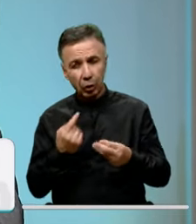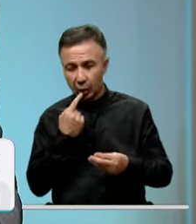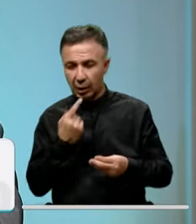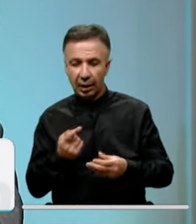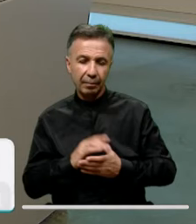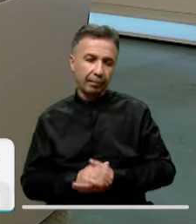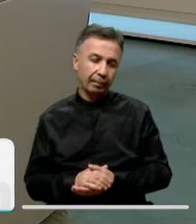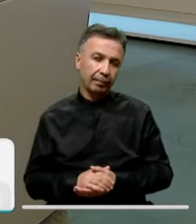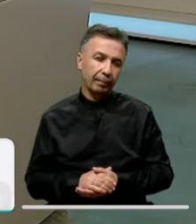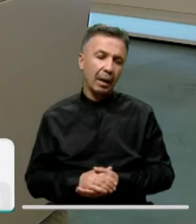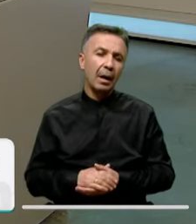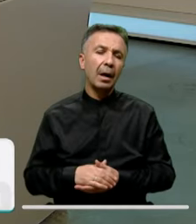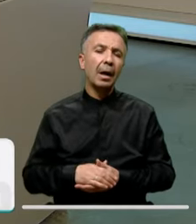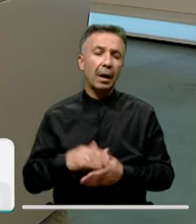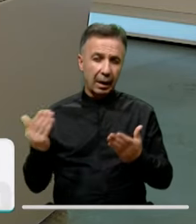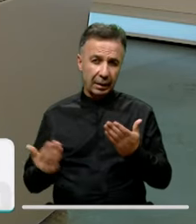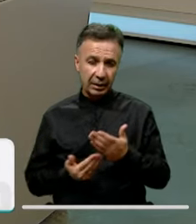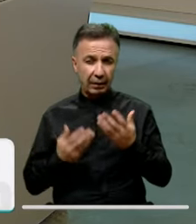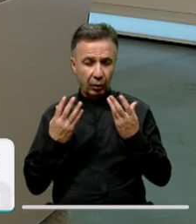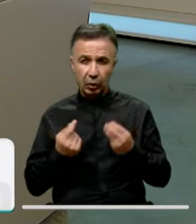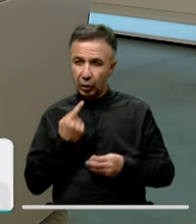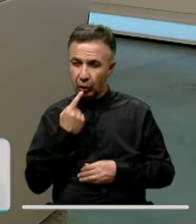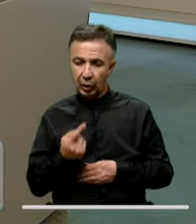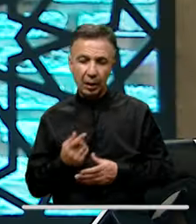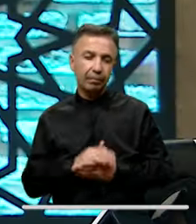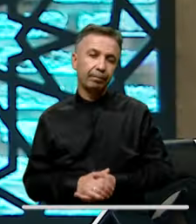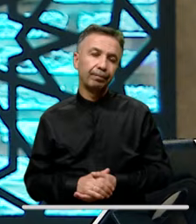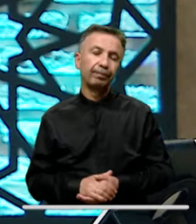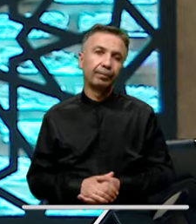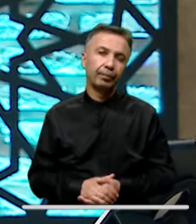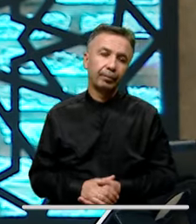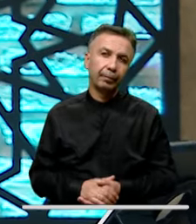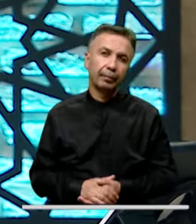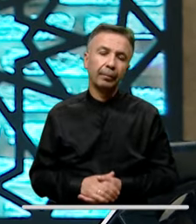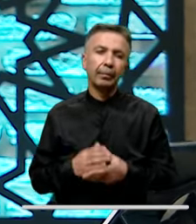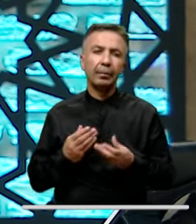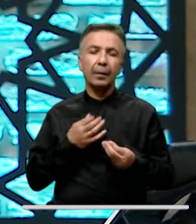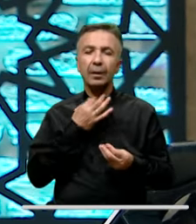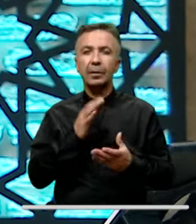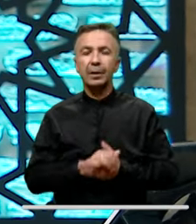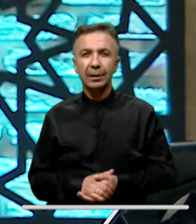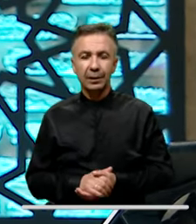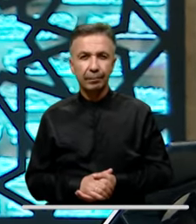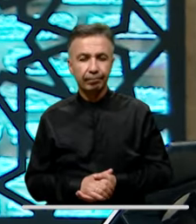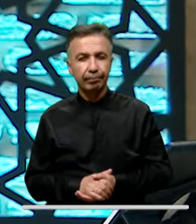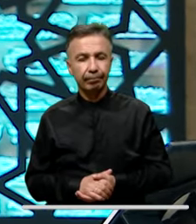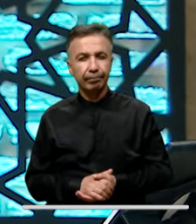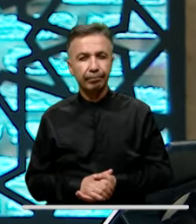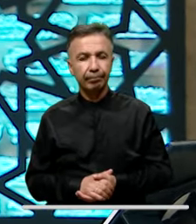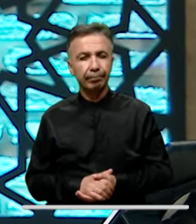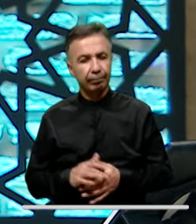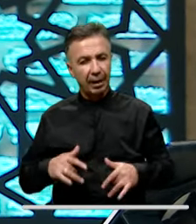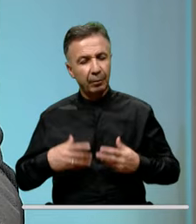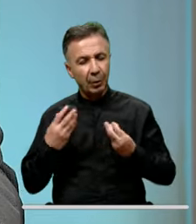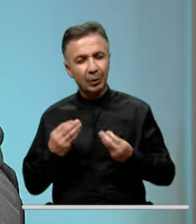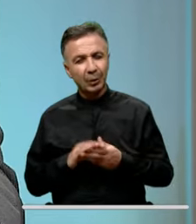ifade eden hadis-i şerifleri bulunduğunu söylemiş olalım. Eyvallah. Çok teşekkür ederiz hocam. Müstefit olduk. Süremizin